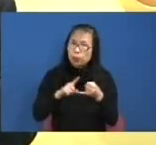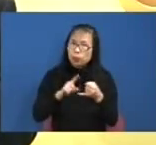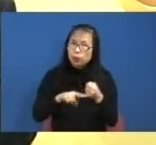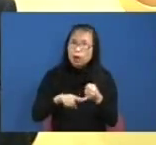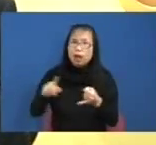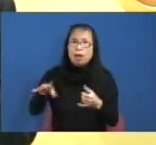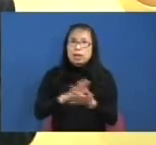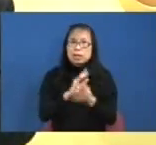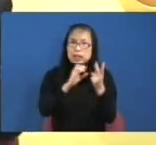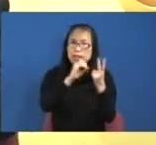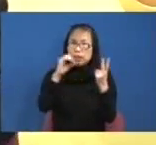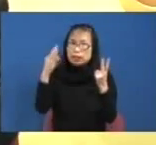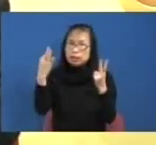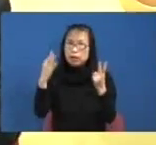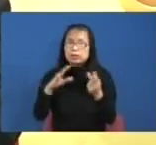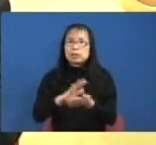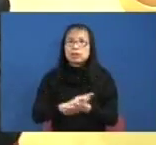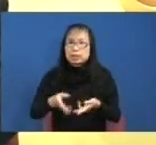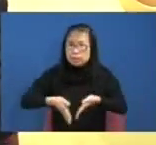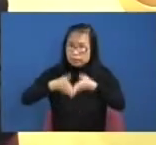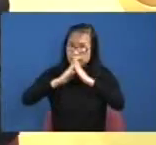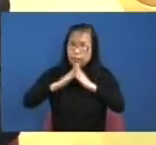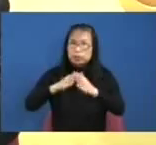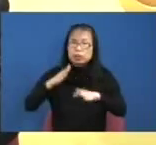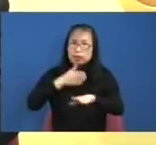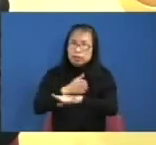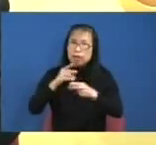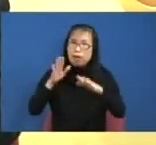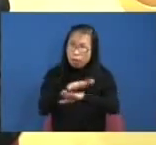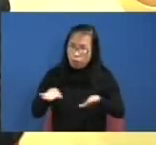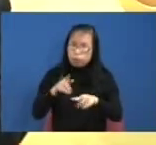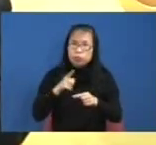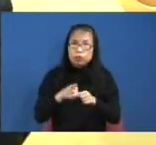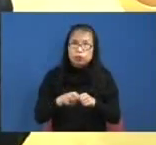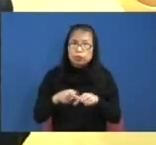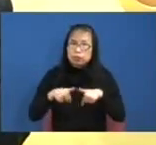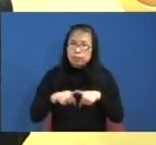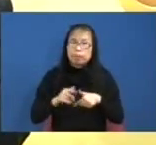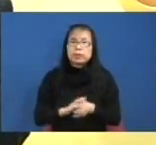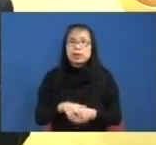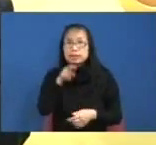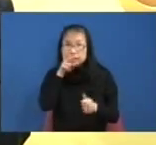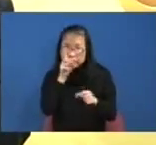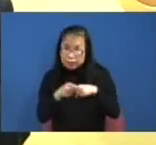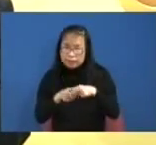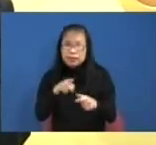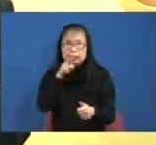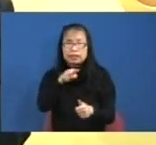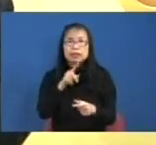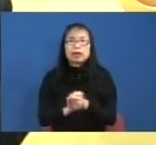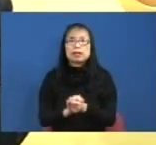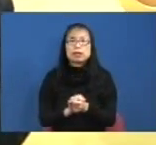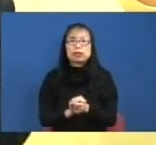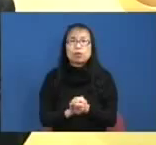由2003年之後就成立咗食安中心，亦都係針對性咁樣喺嗰個風險管理啊、風險傳達嗰度